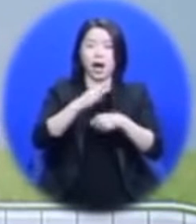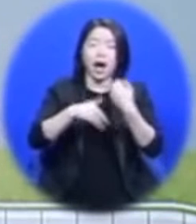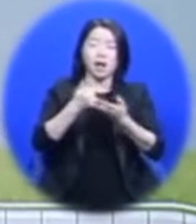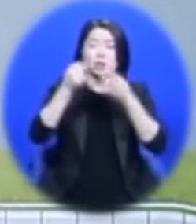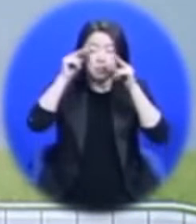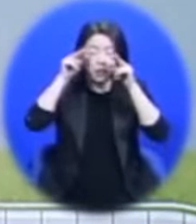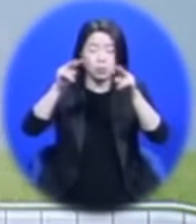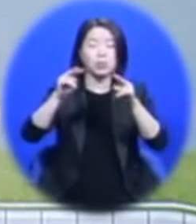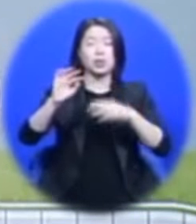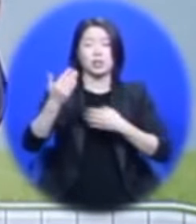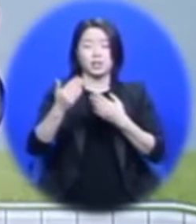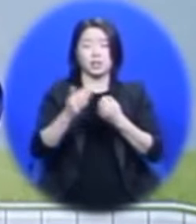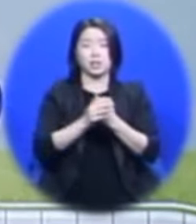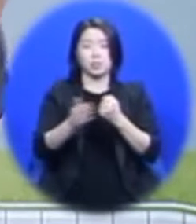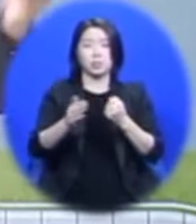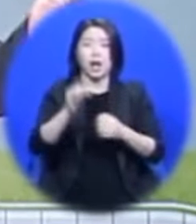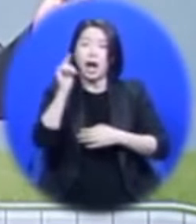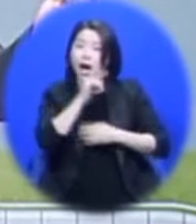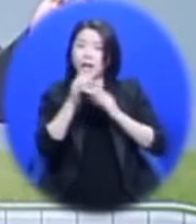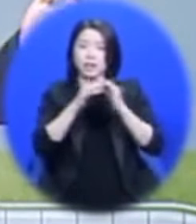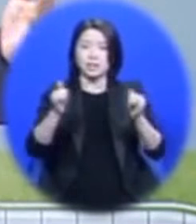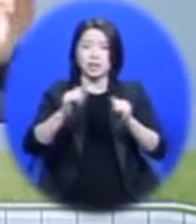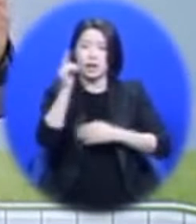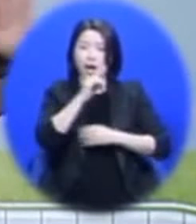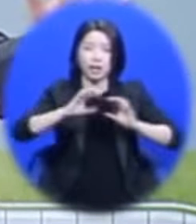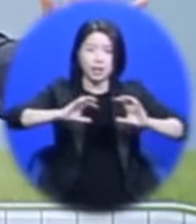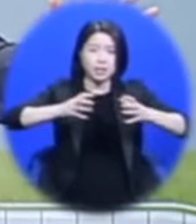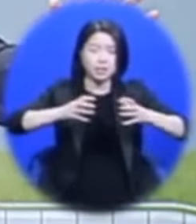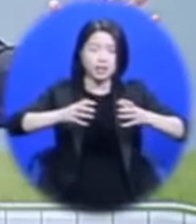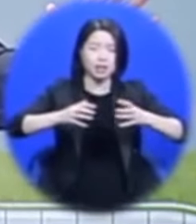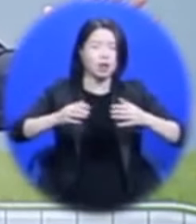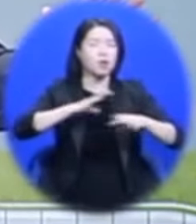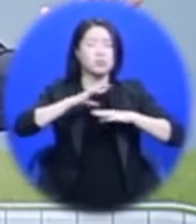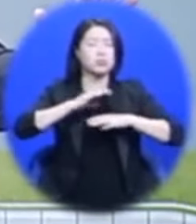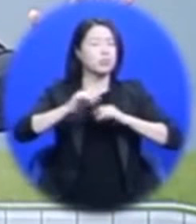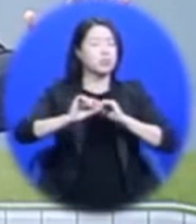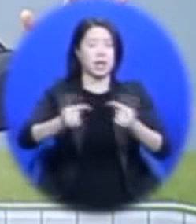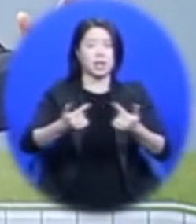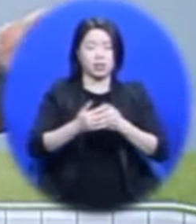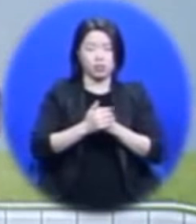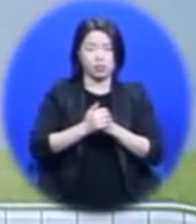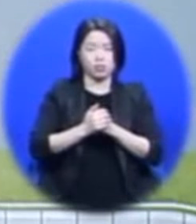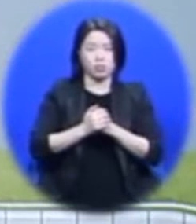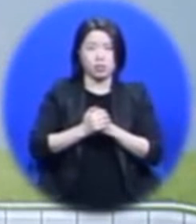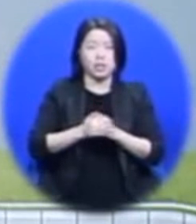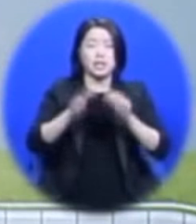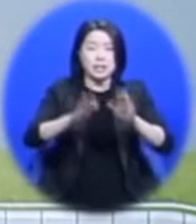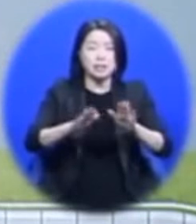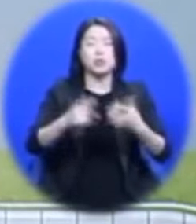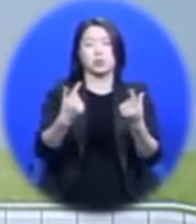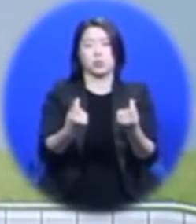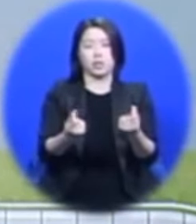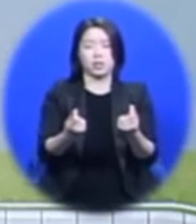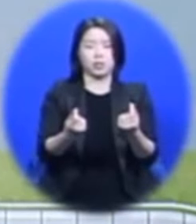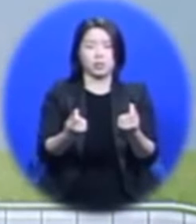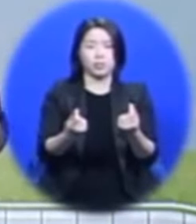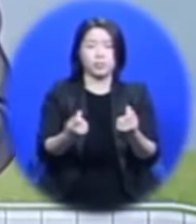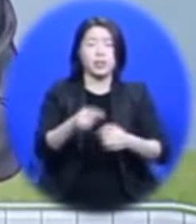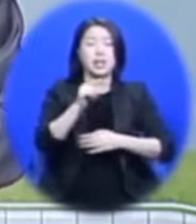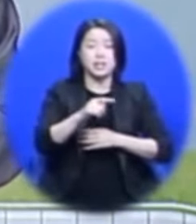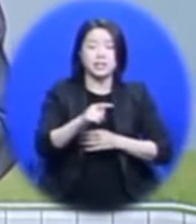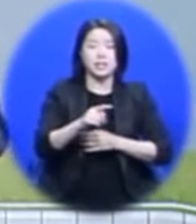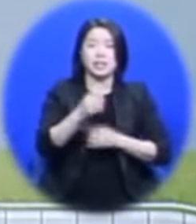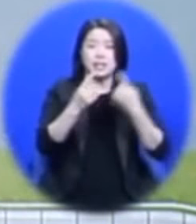되니까 악한 사람, 악한 세상이 무섭지가 않았어요. 이번에도 그랬습니다. 그는